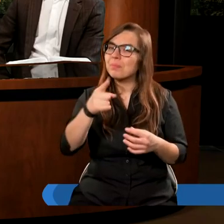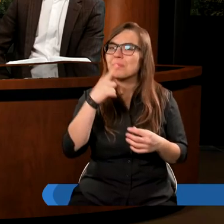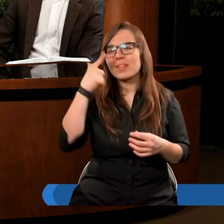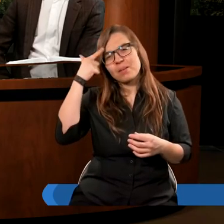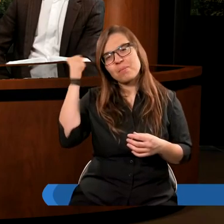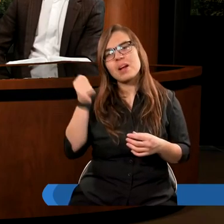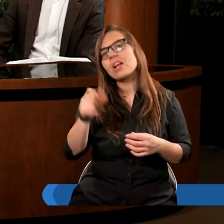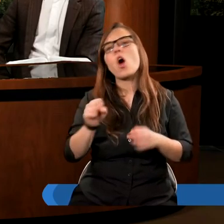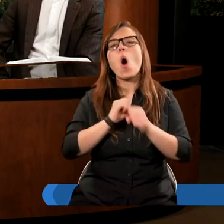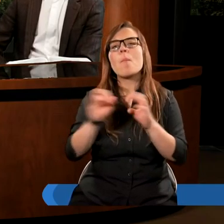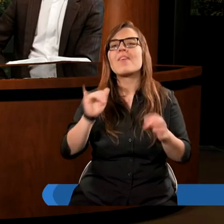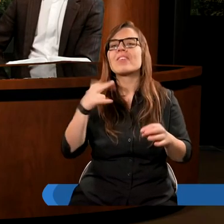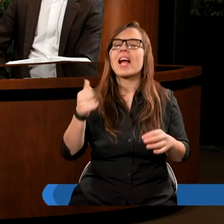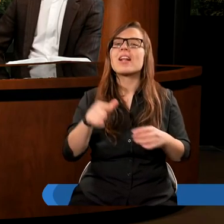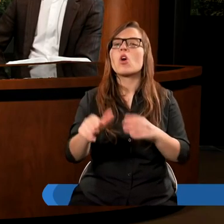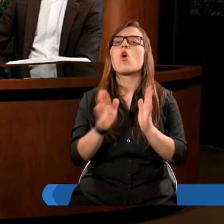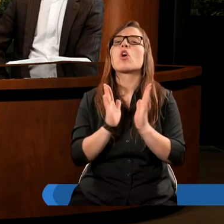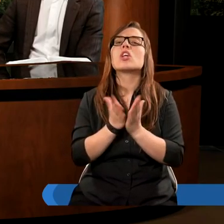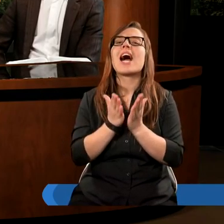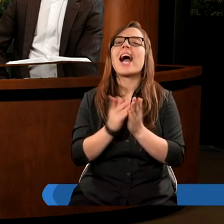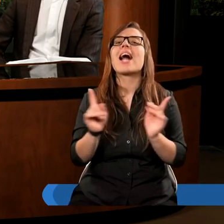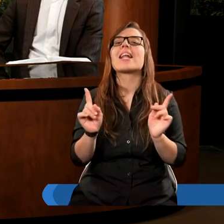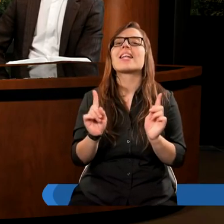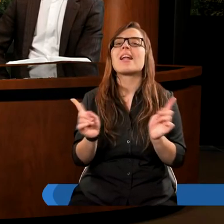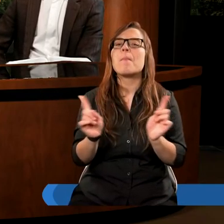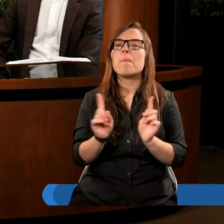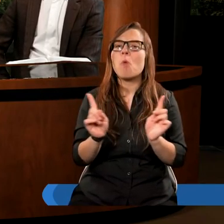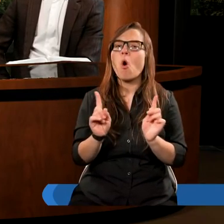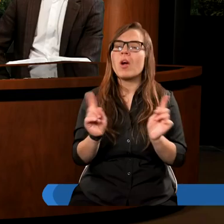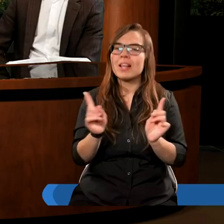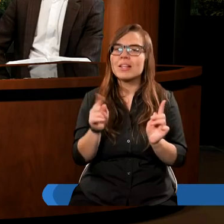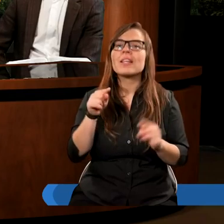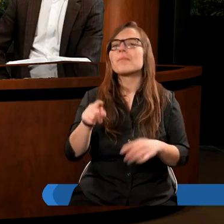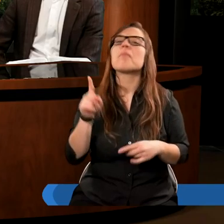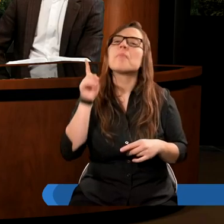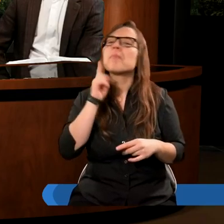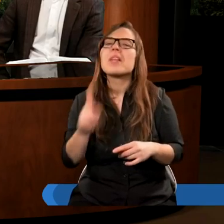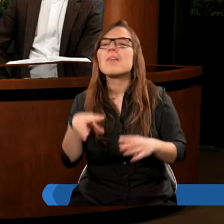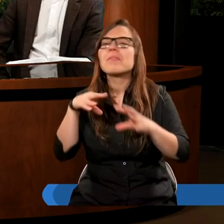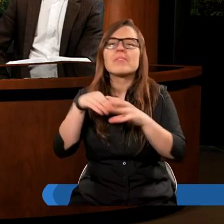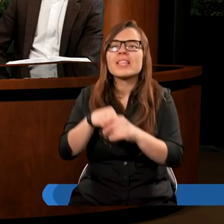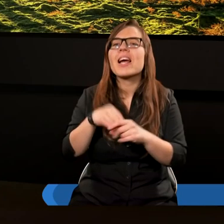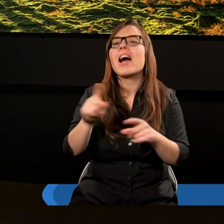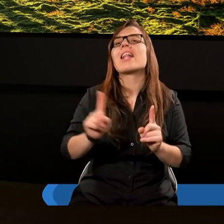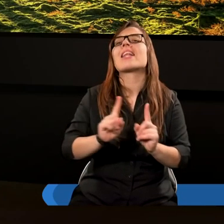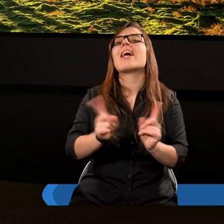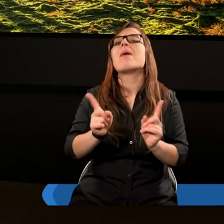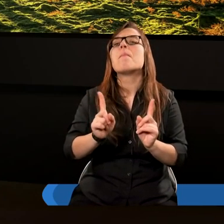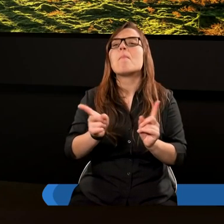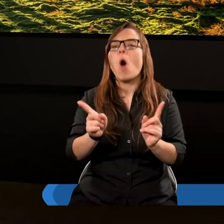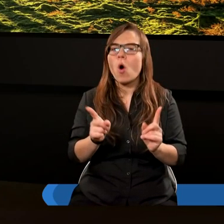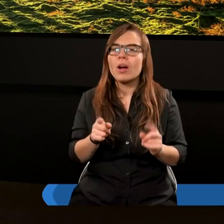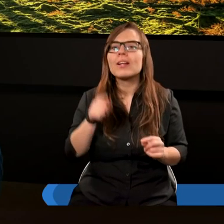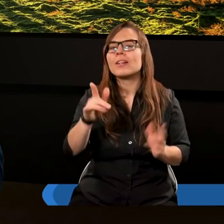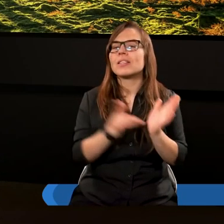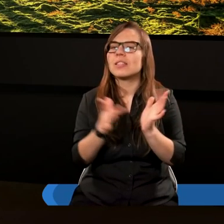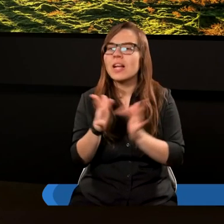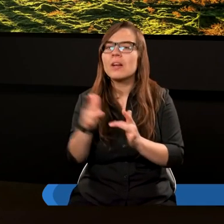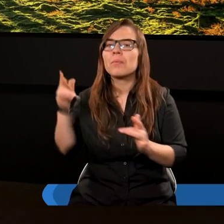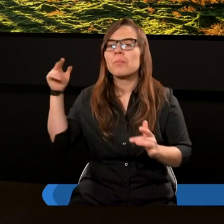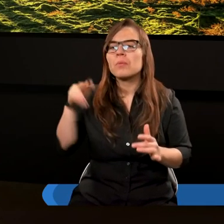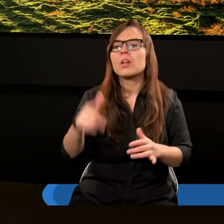Apokalipsa jest księgą symboliczną. To, co tam czytamy, to są prawdy, ale zawarte w symbolach. Jezus, który przychodzi w